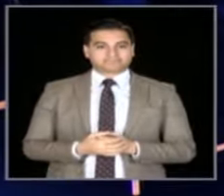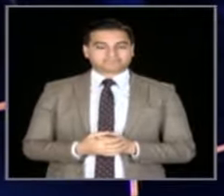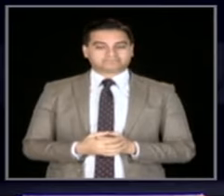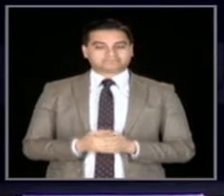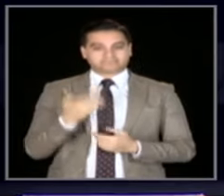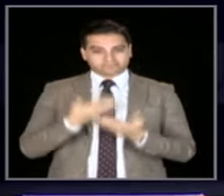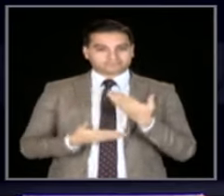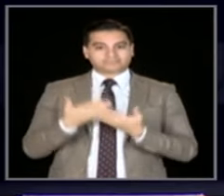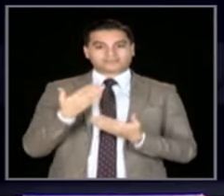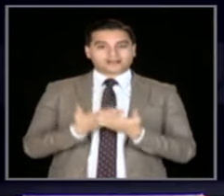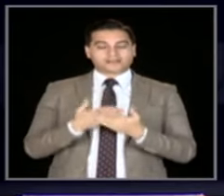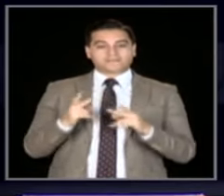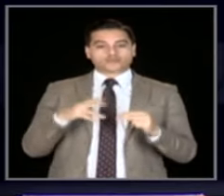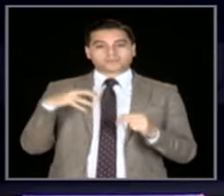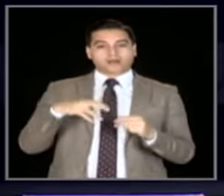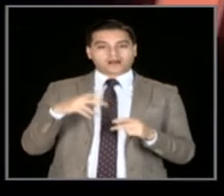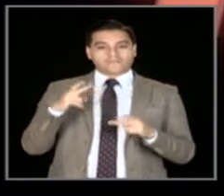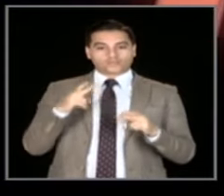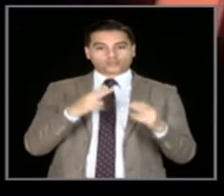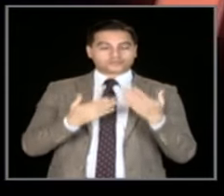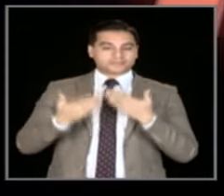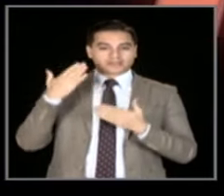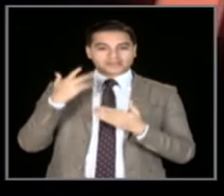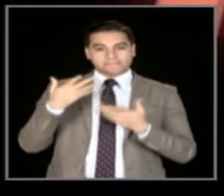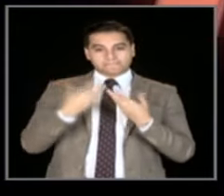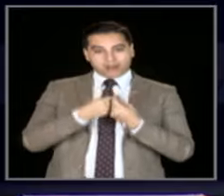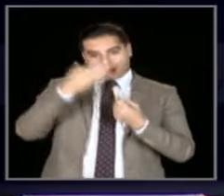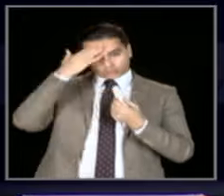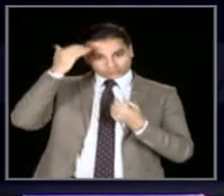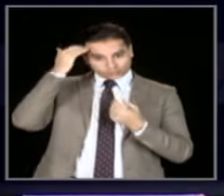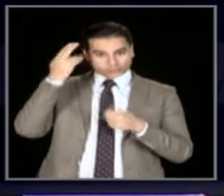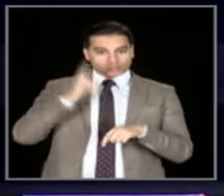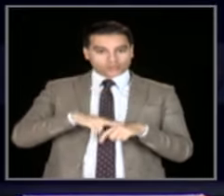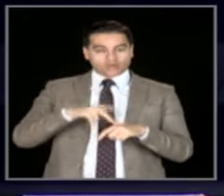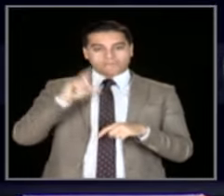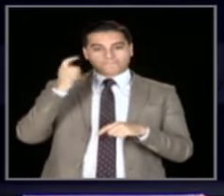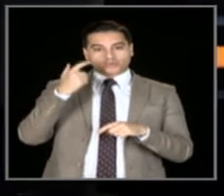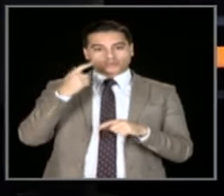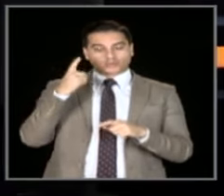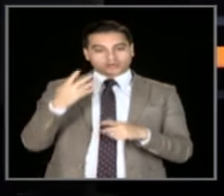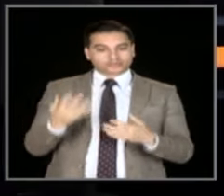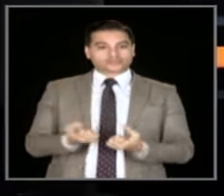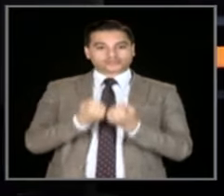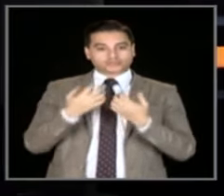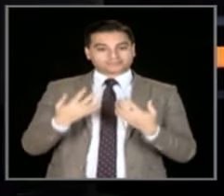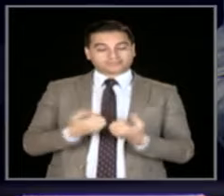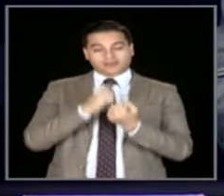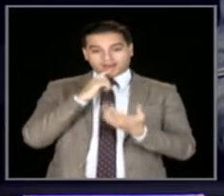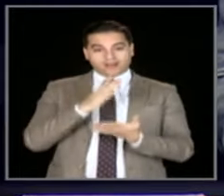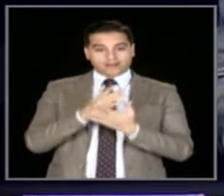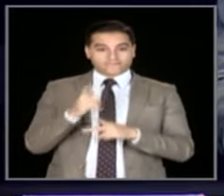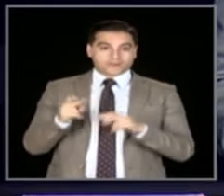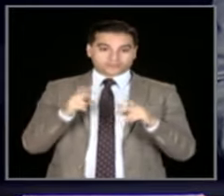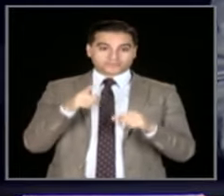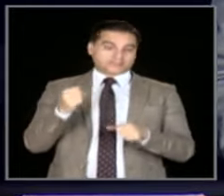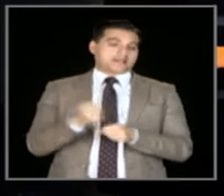فعلا رجعت القاهره الموسم اللي فات في النهائي ضد اسيوط وضد المنصوره. يعني بص الحقيقه الموسم ده